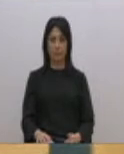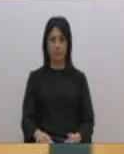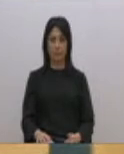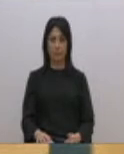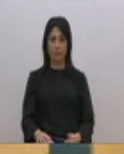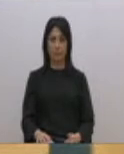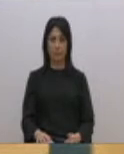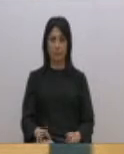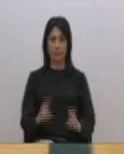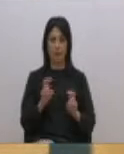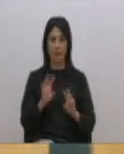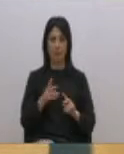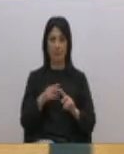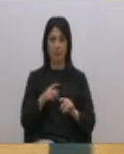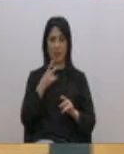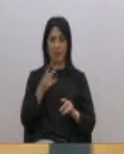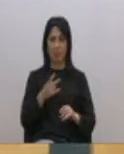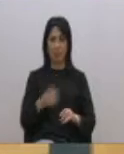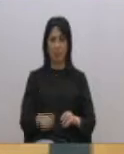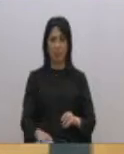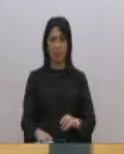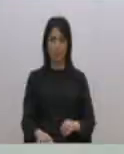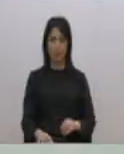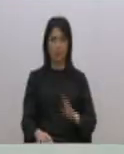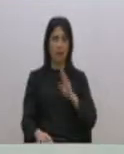Ara, ეს არ ნიშნავს ამას, რა თქმა უნდა.